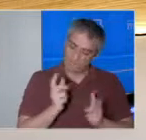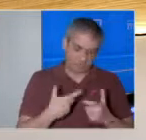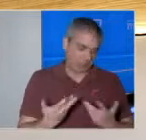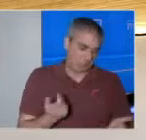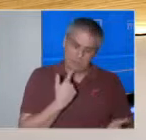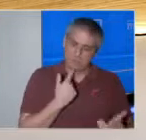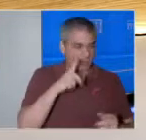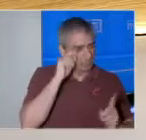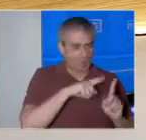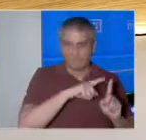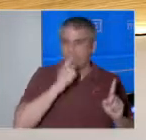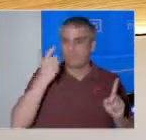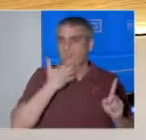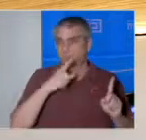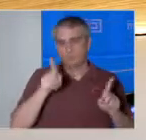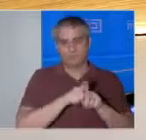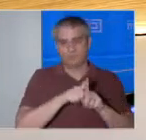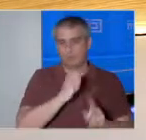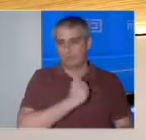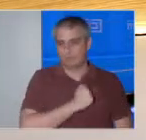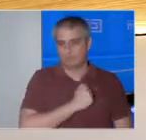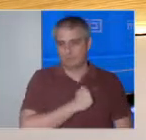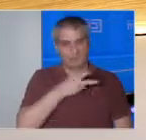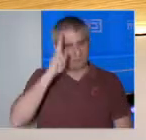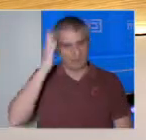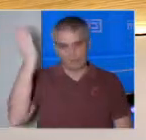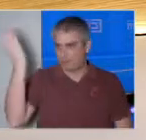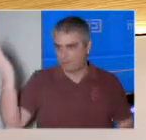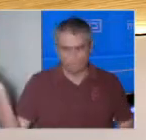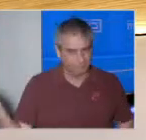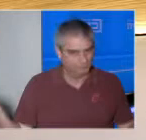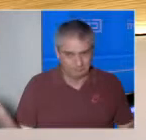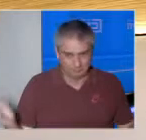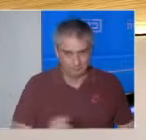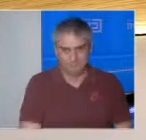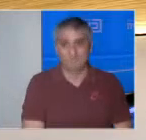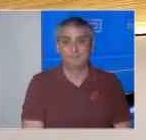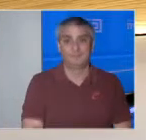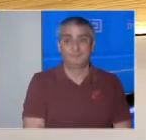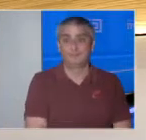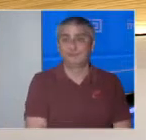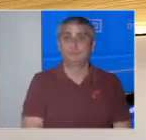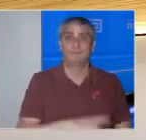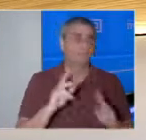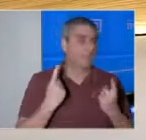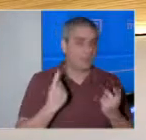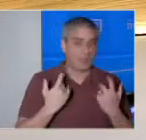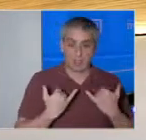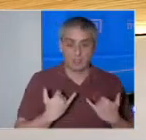סגר, דין תל אביב והרצליה כדין ביתר עילית ובני ברק. אז מה קרה?